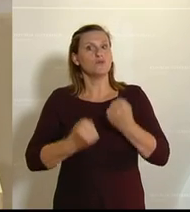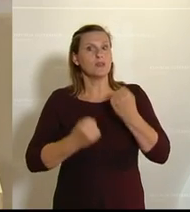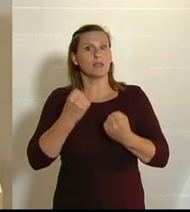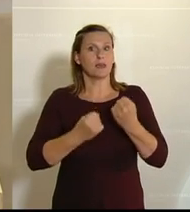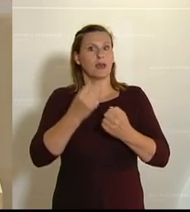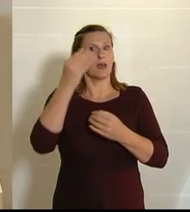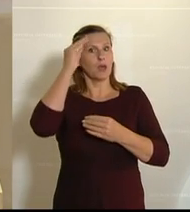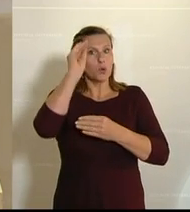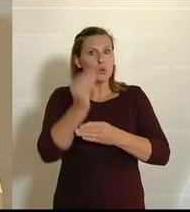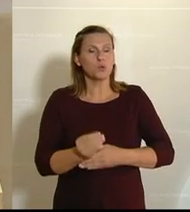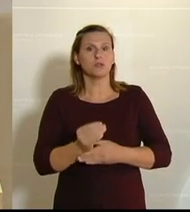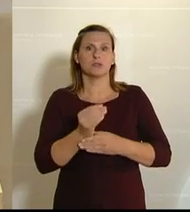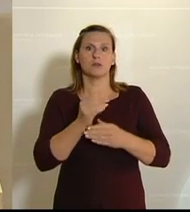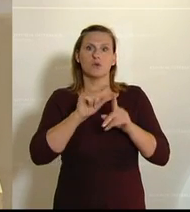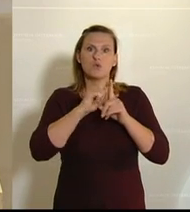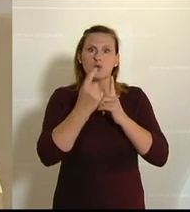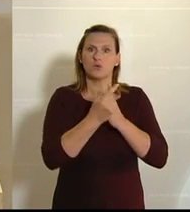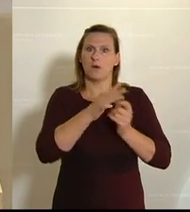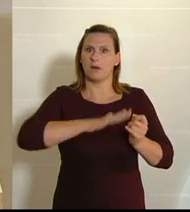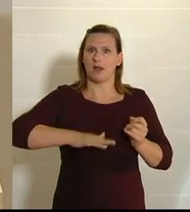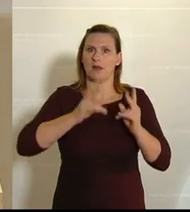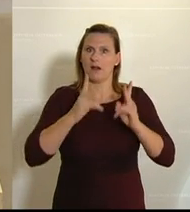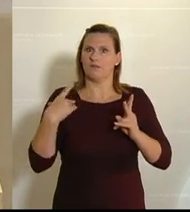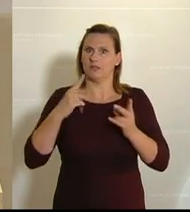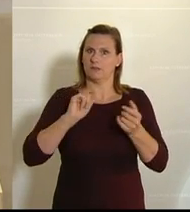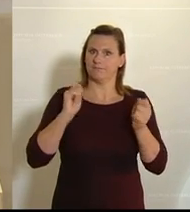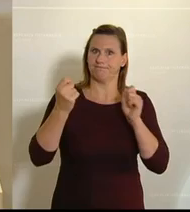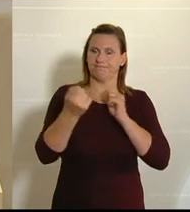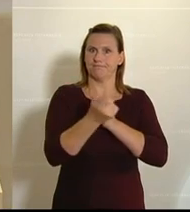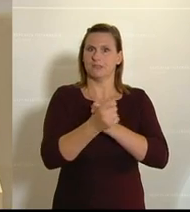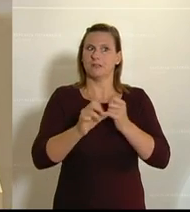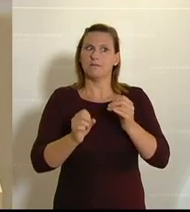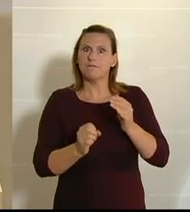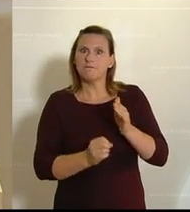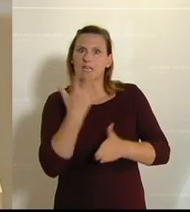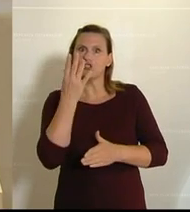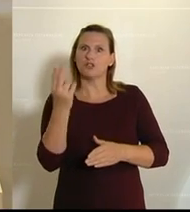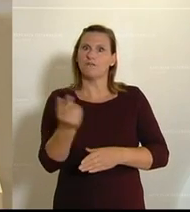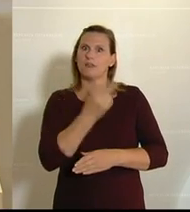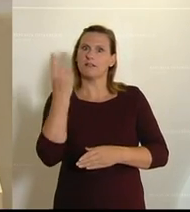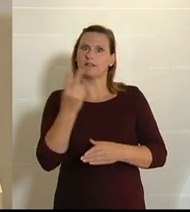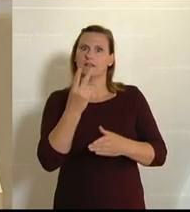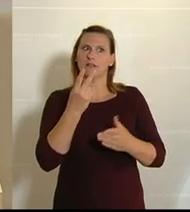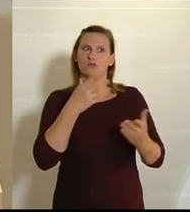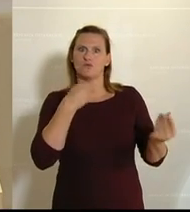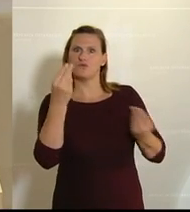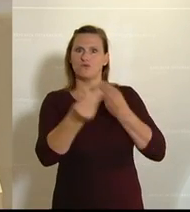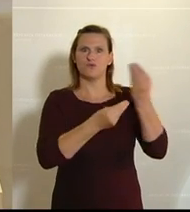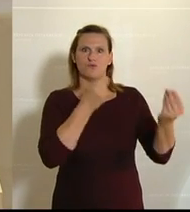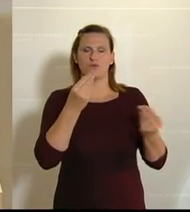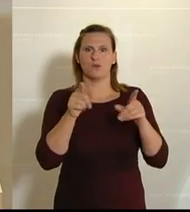Kulturbereich wieder ändern. Und es gibt hier einen frischen Wind und es gibt hier auch erste